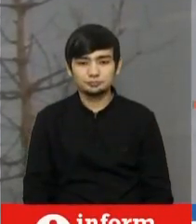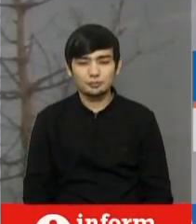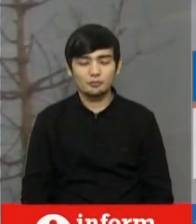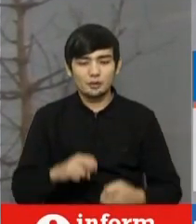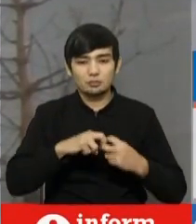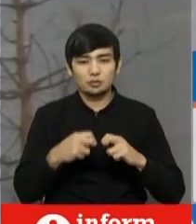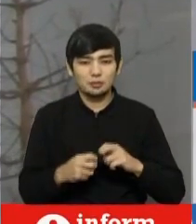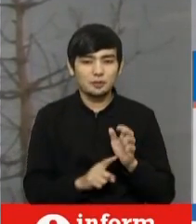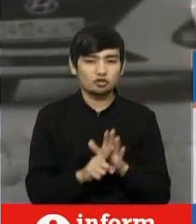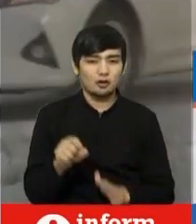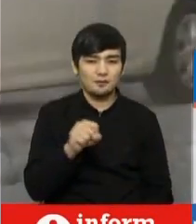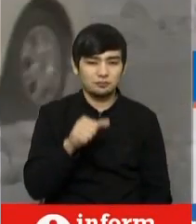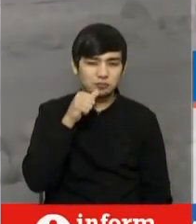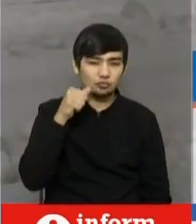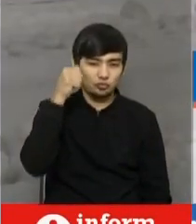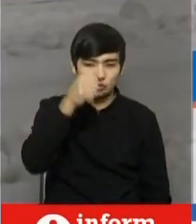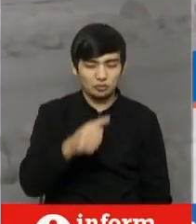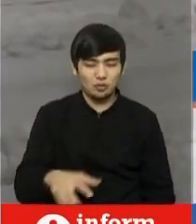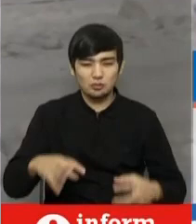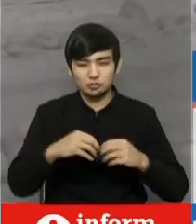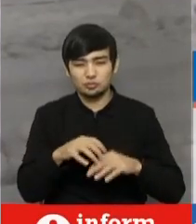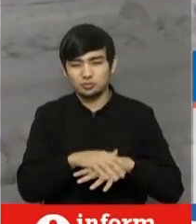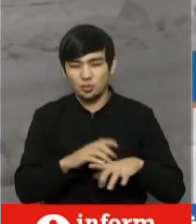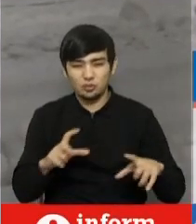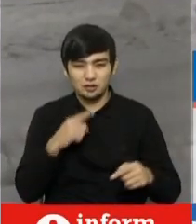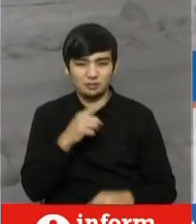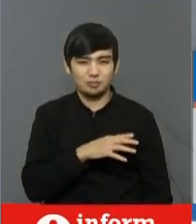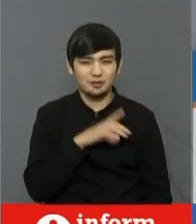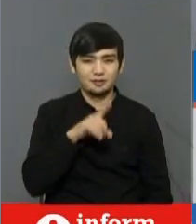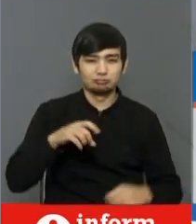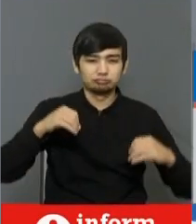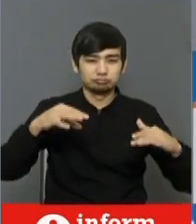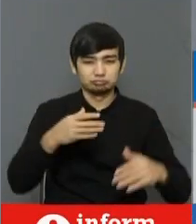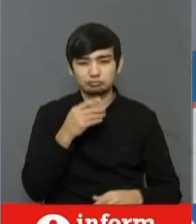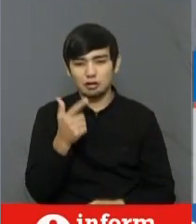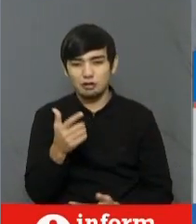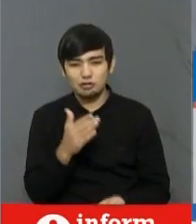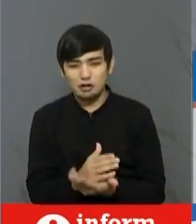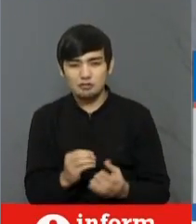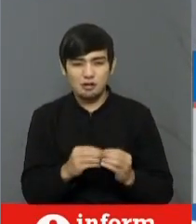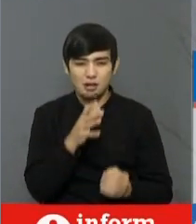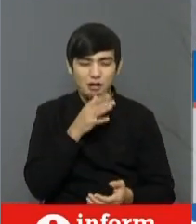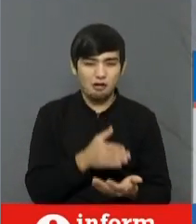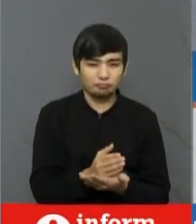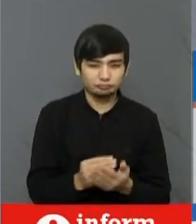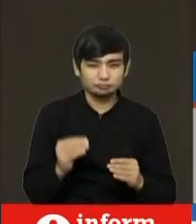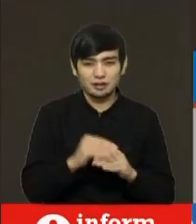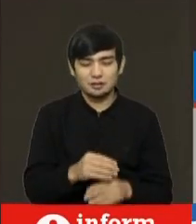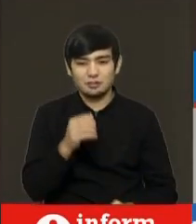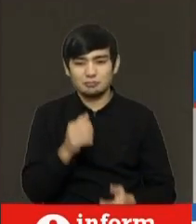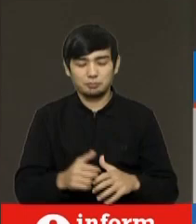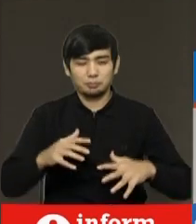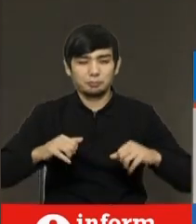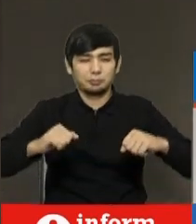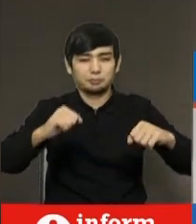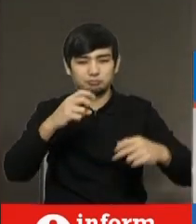Проблемы начались с августа прошлого года, говорят общественники. Фонари, на которые подрядчики давали гарантию до 10 лет, стали гаснуть целыми участками.